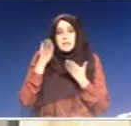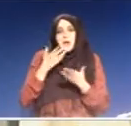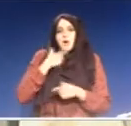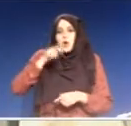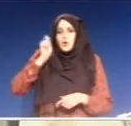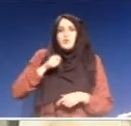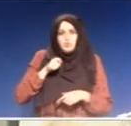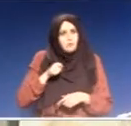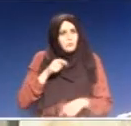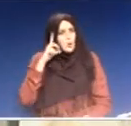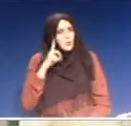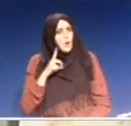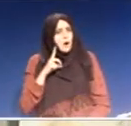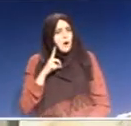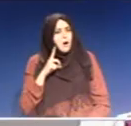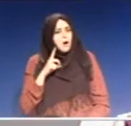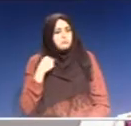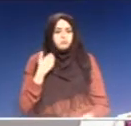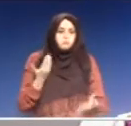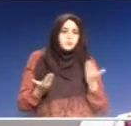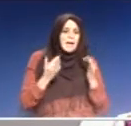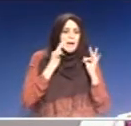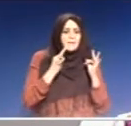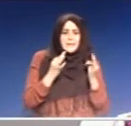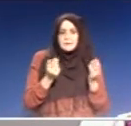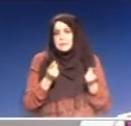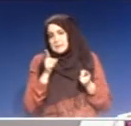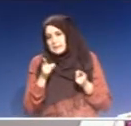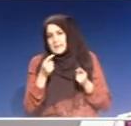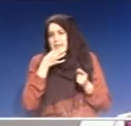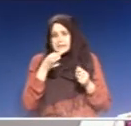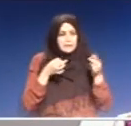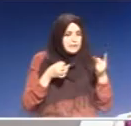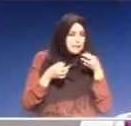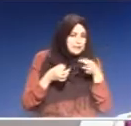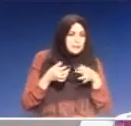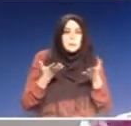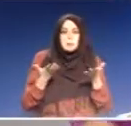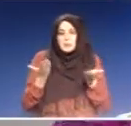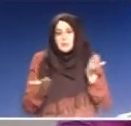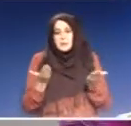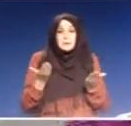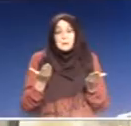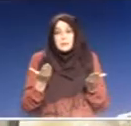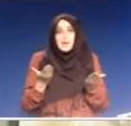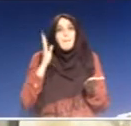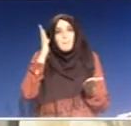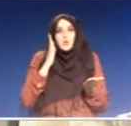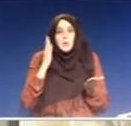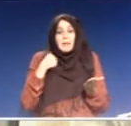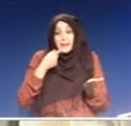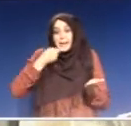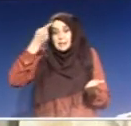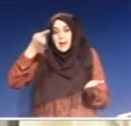له الحق وله السلطة التقديرية الكاملة في الاستعانة بالخبير في